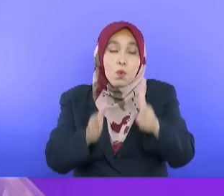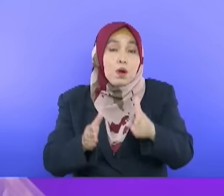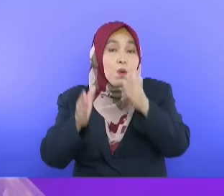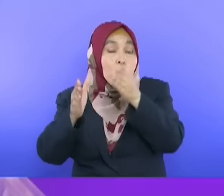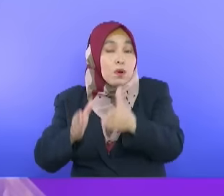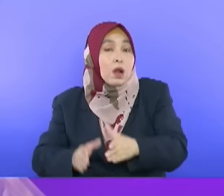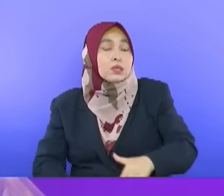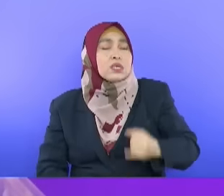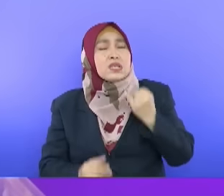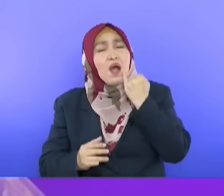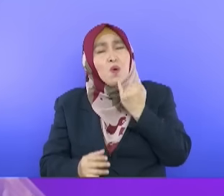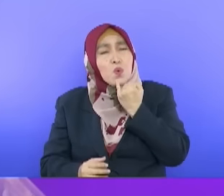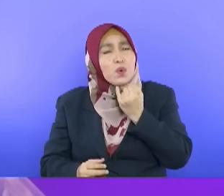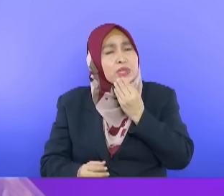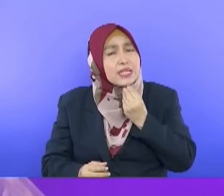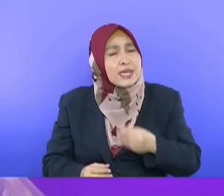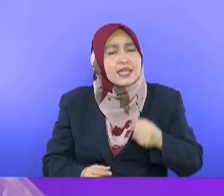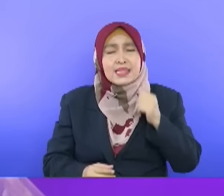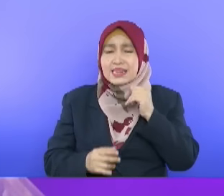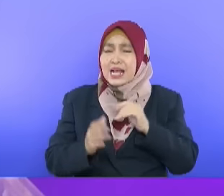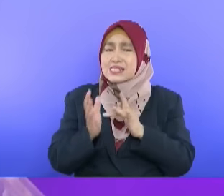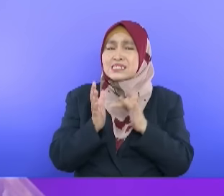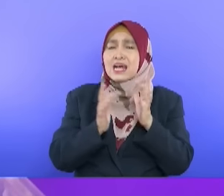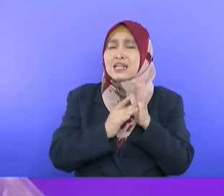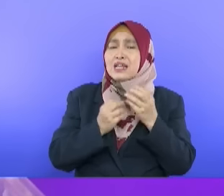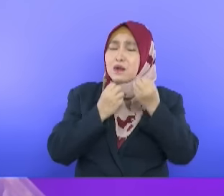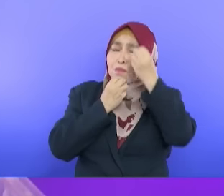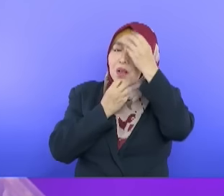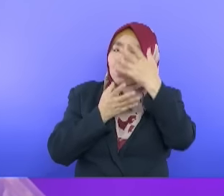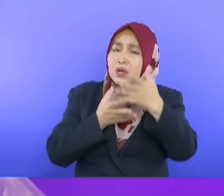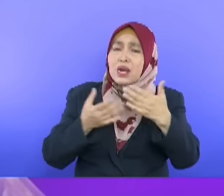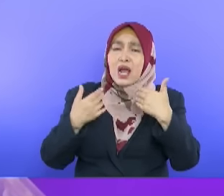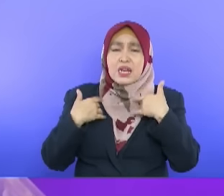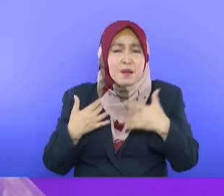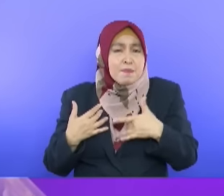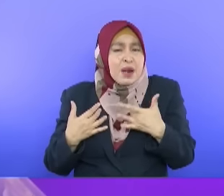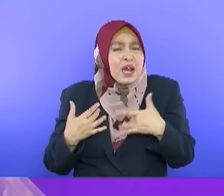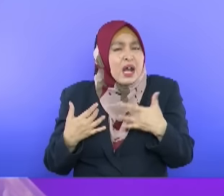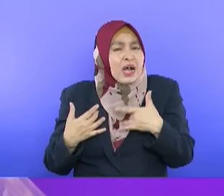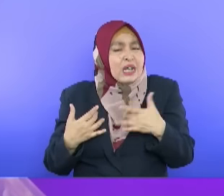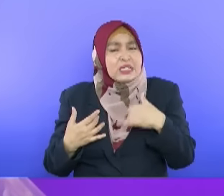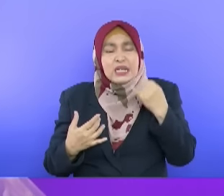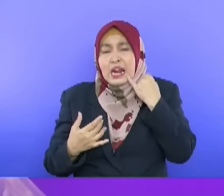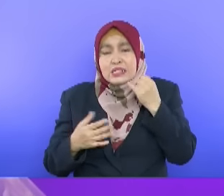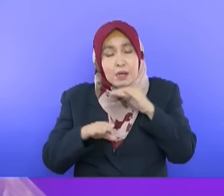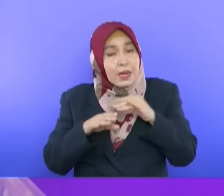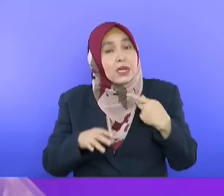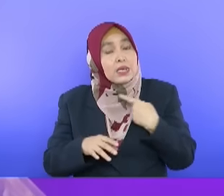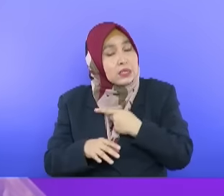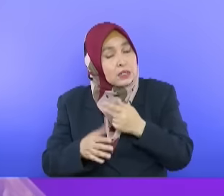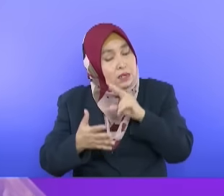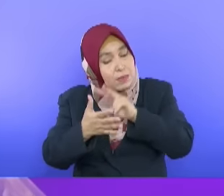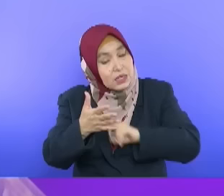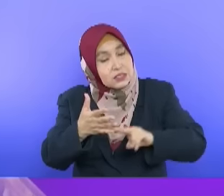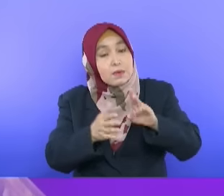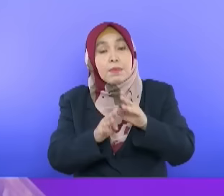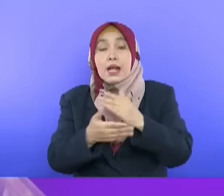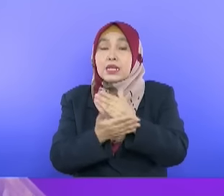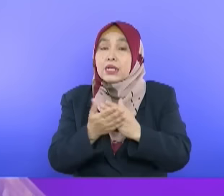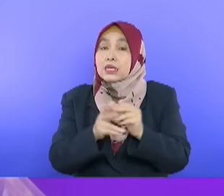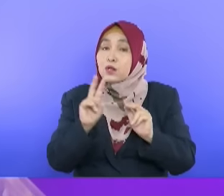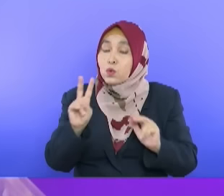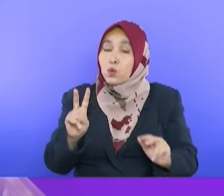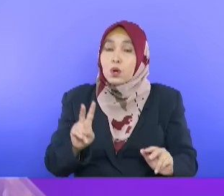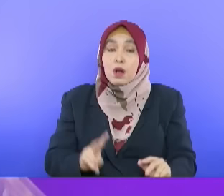eee Yahudi Nasrani yang dimaklumkan ada perasaan hasad kepada kita kita baca bagian kedua